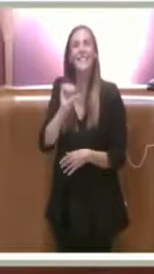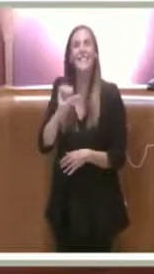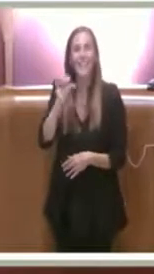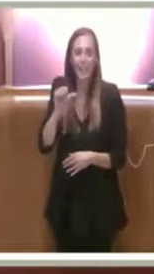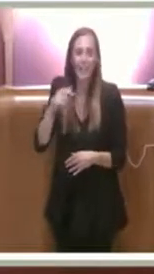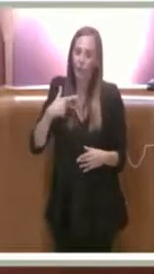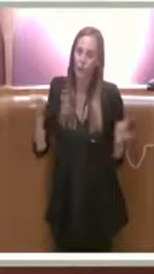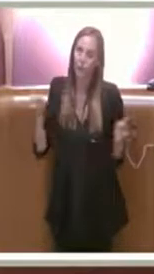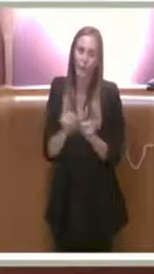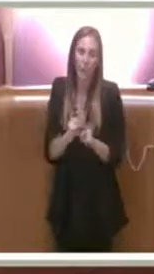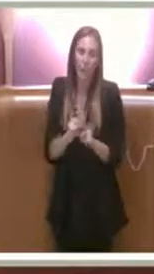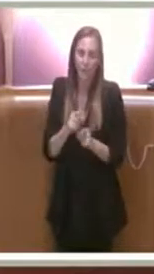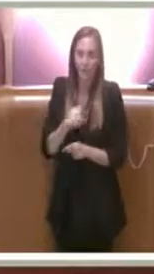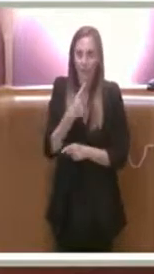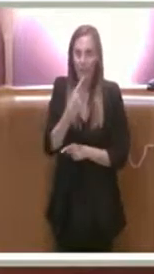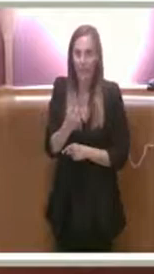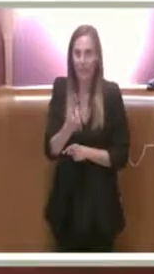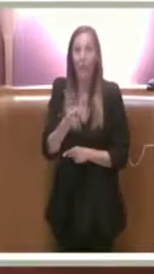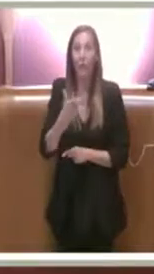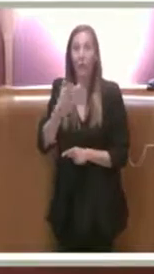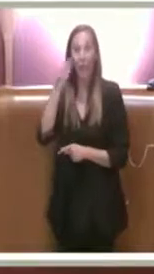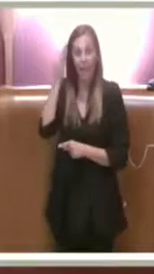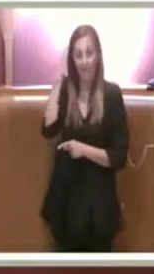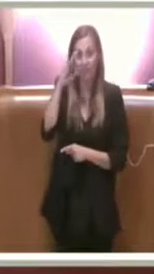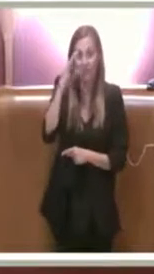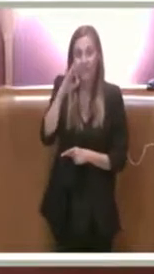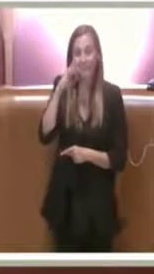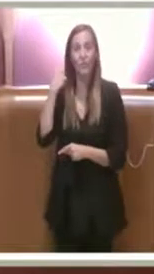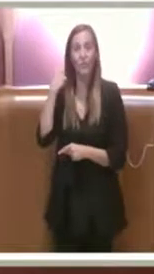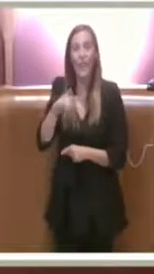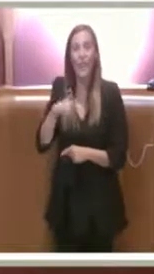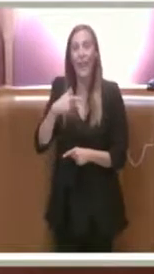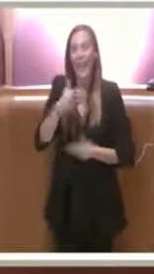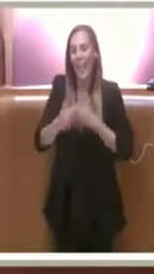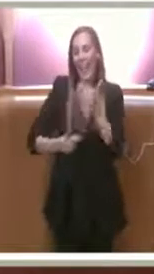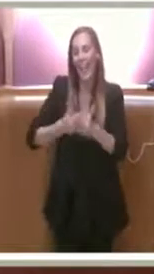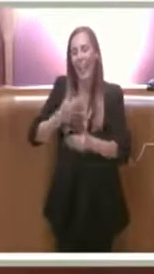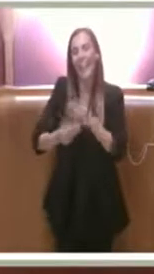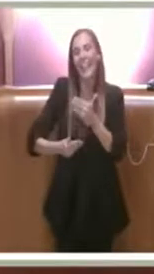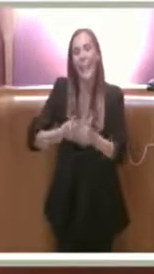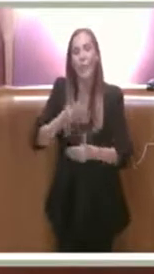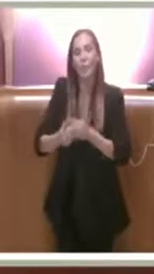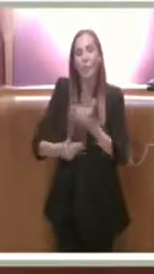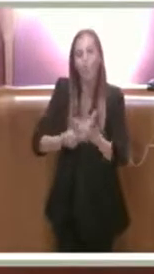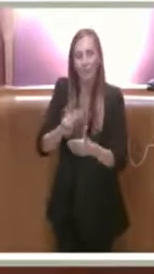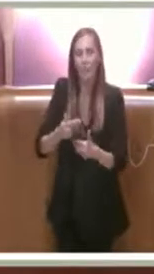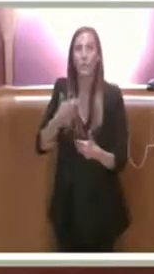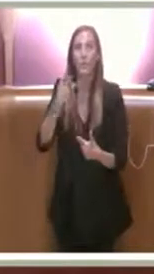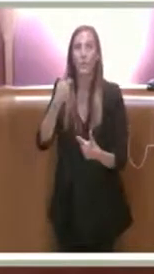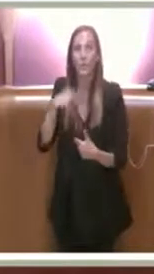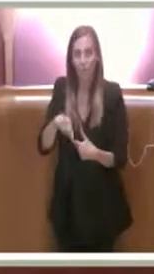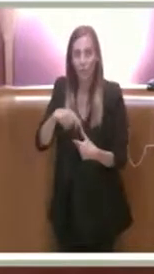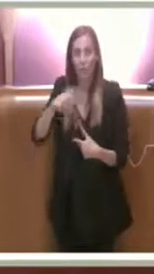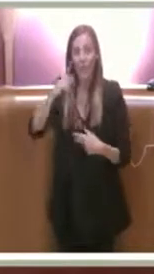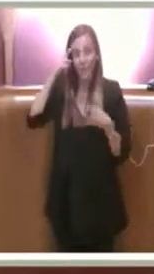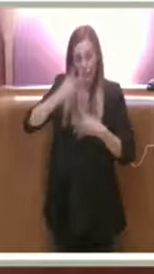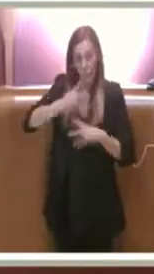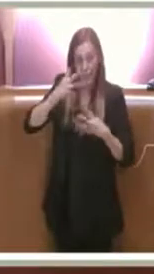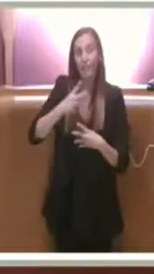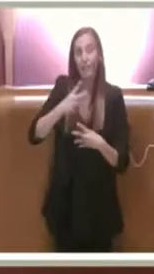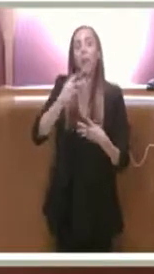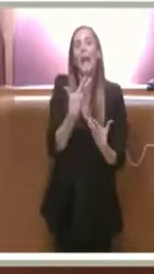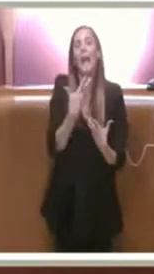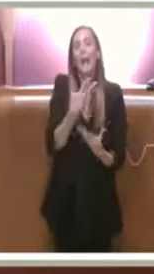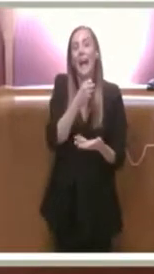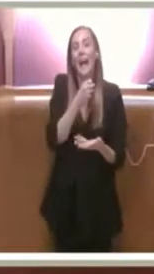riassumo. Sicuramente efficientamento e speditezza del leader delle procedure, razionalizzazione delle risorse e quindi